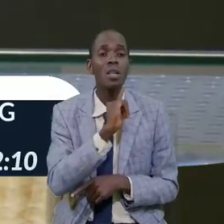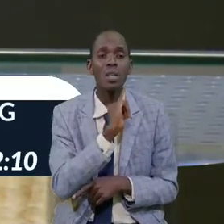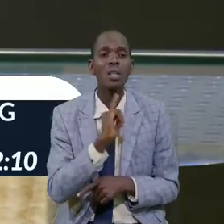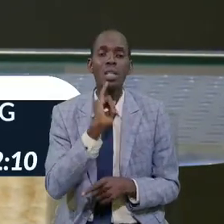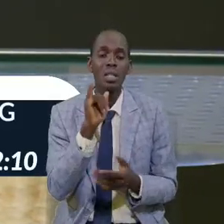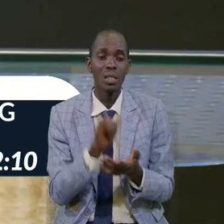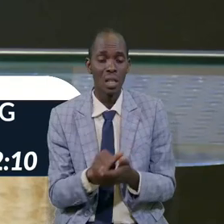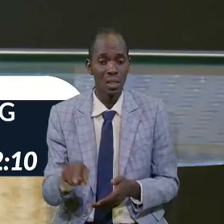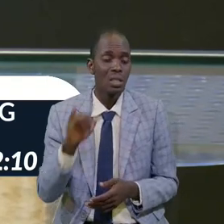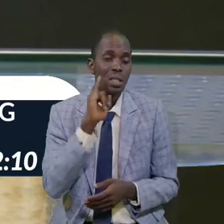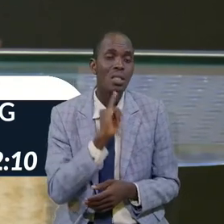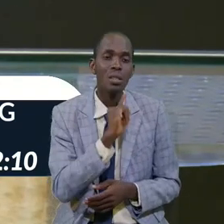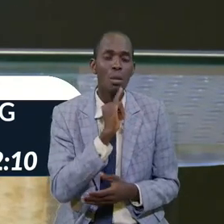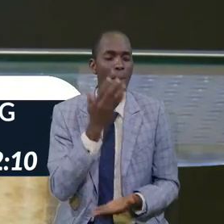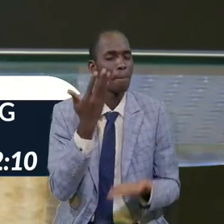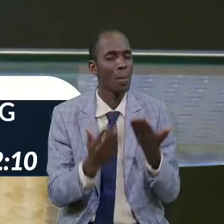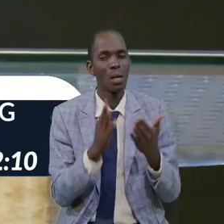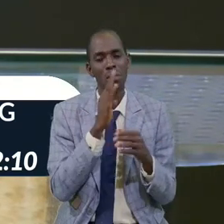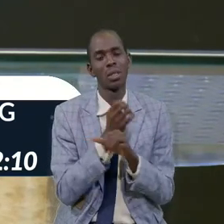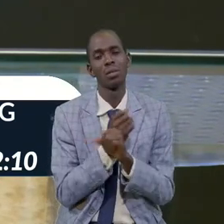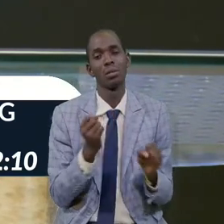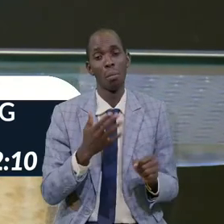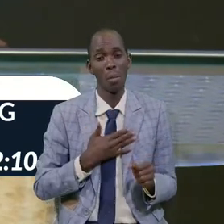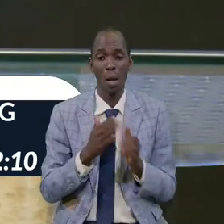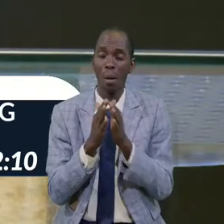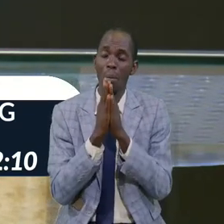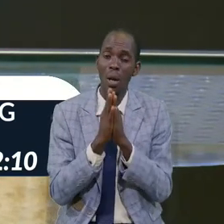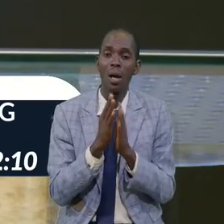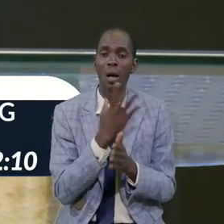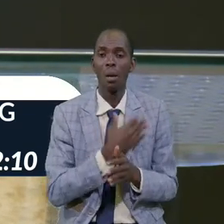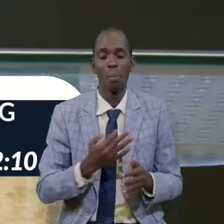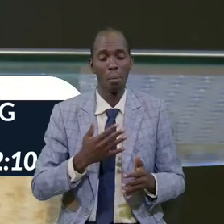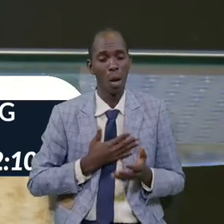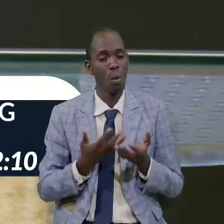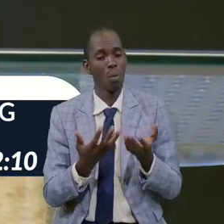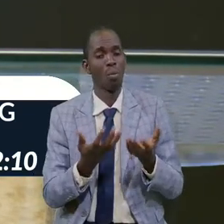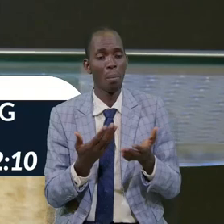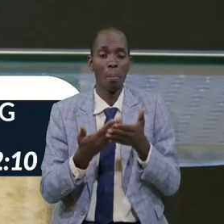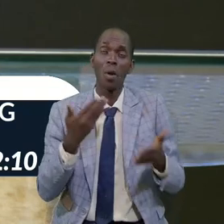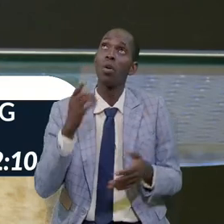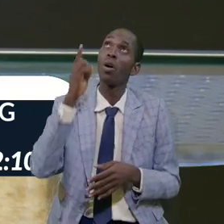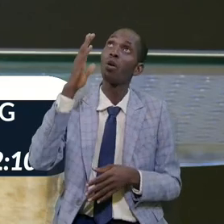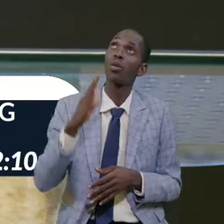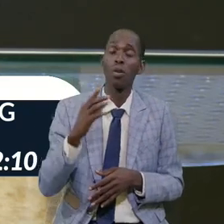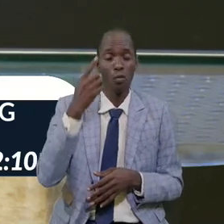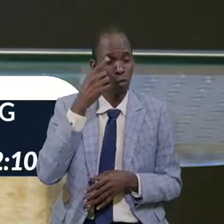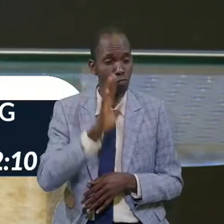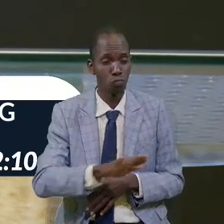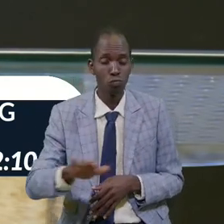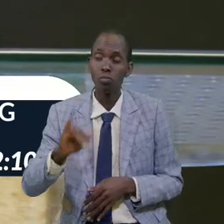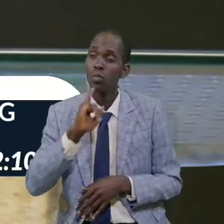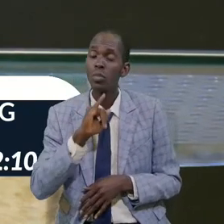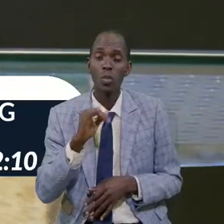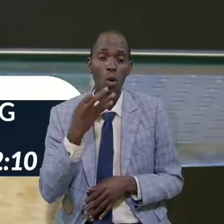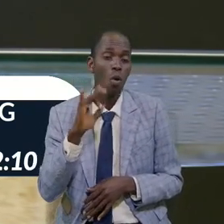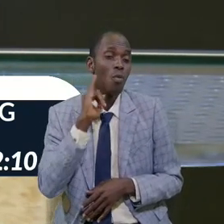soient sauvés. » Ma prière à Dieu et mon désir devant Dieu pour les enfants